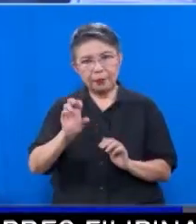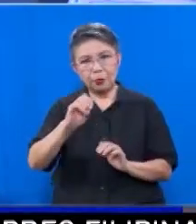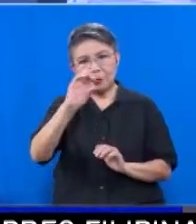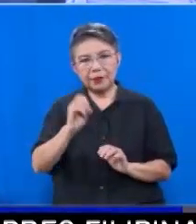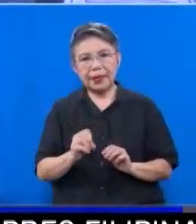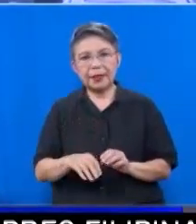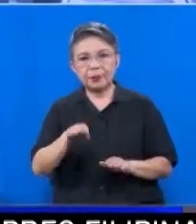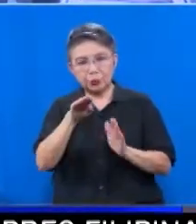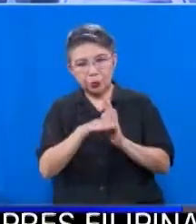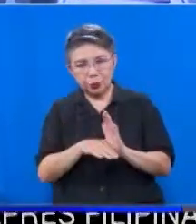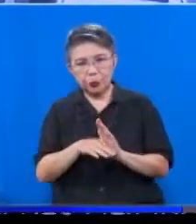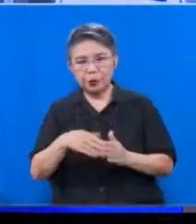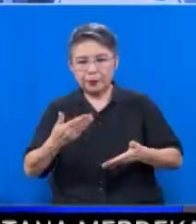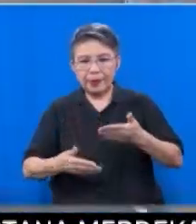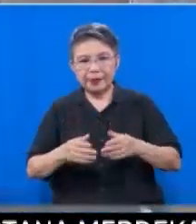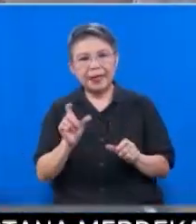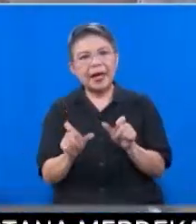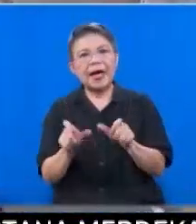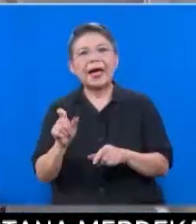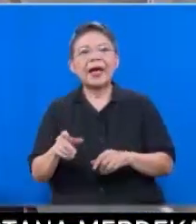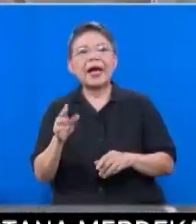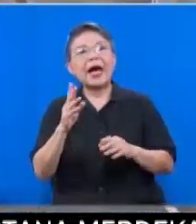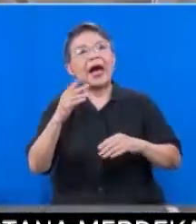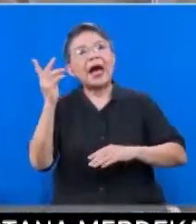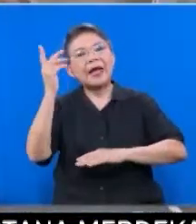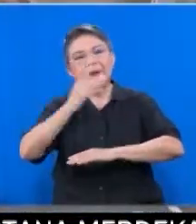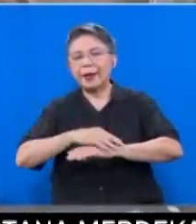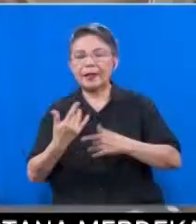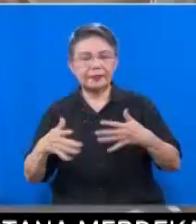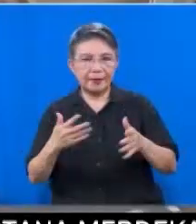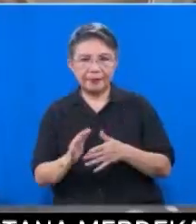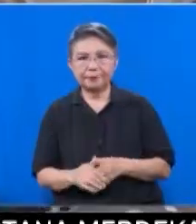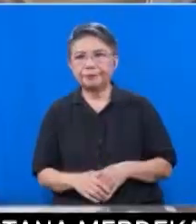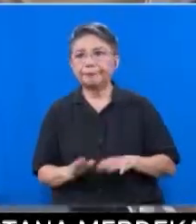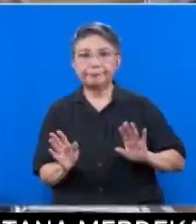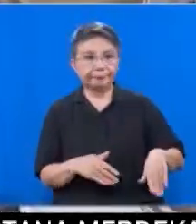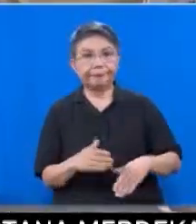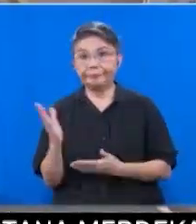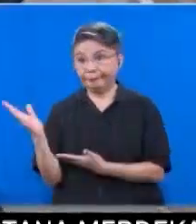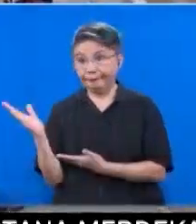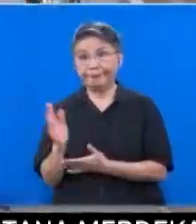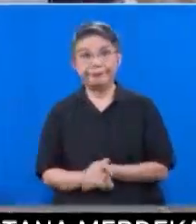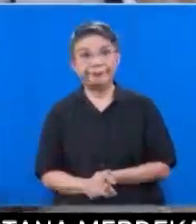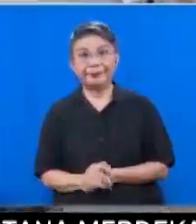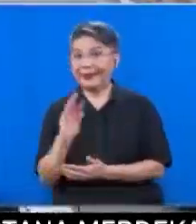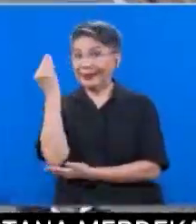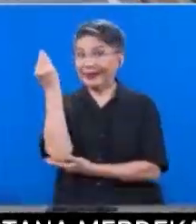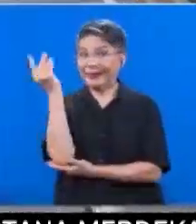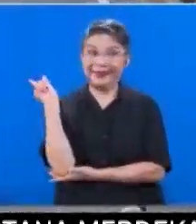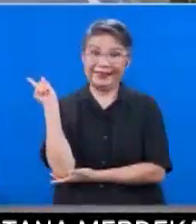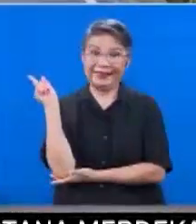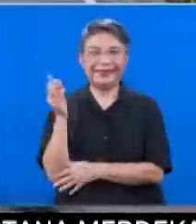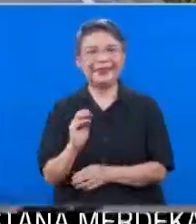di banding hari biasa Hai sahabat seperti inilah